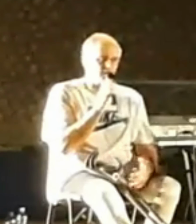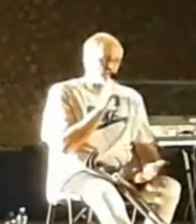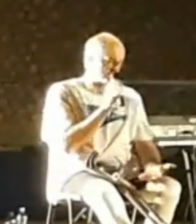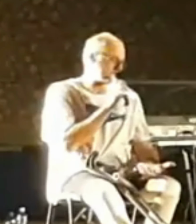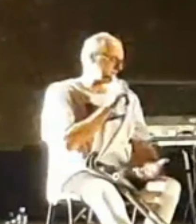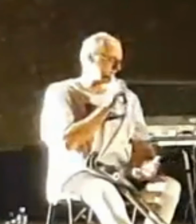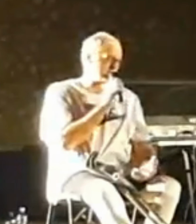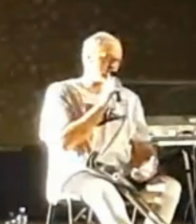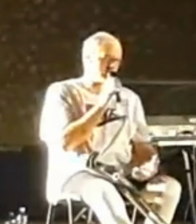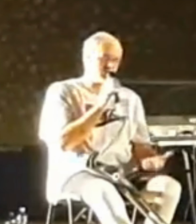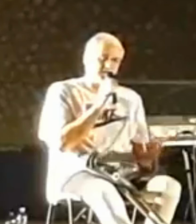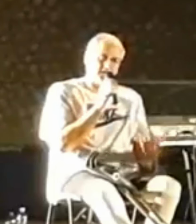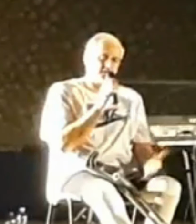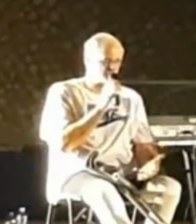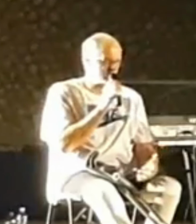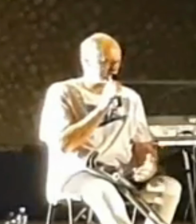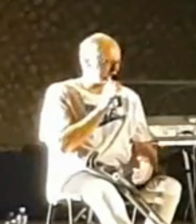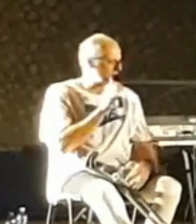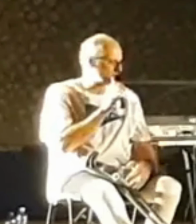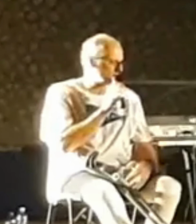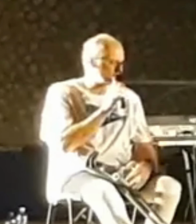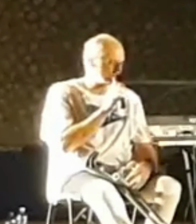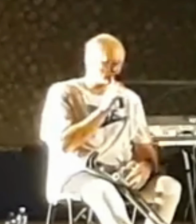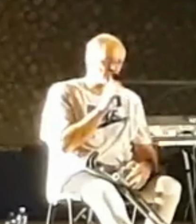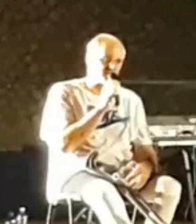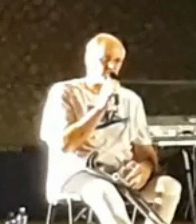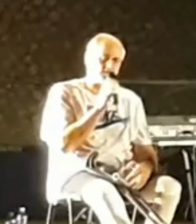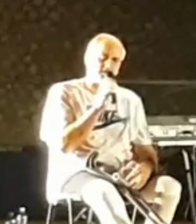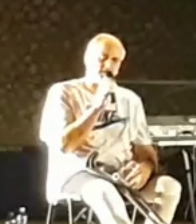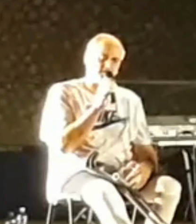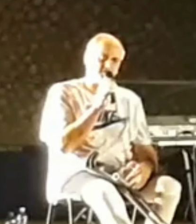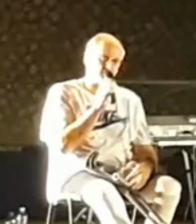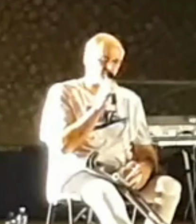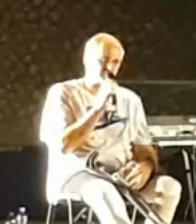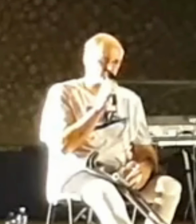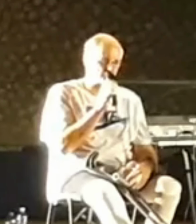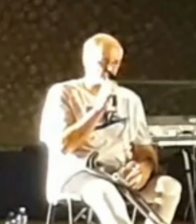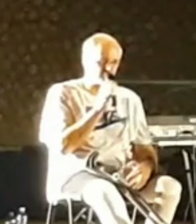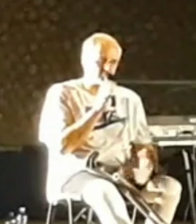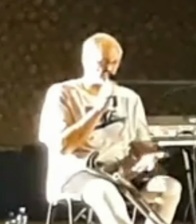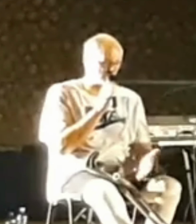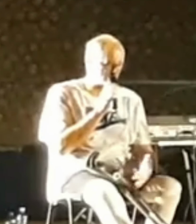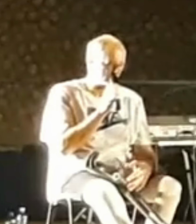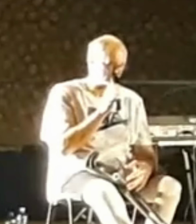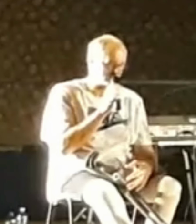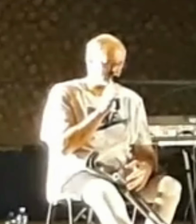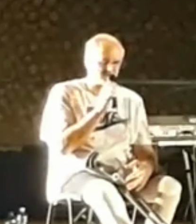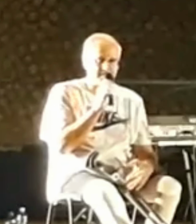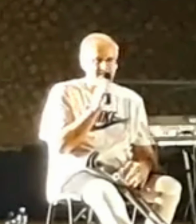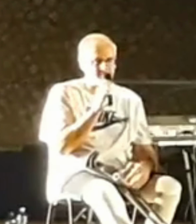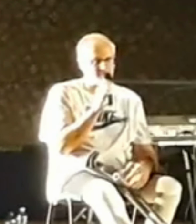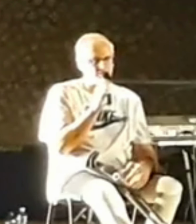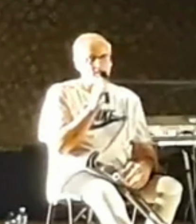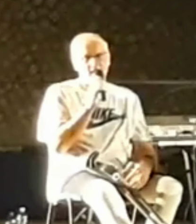lui, oltre a essere entusiasta di questo nostro numero, proprio l'altro giorno, io a Roma non sono potuto andare,